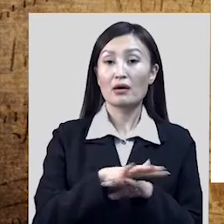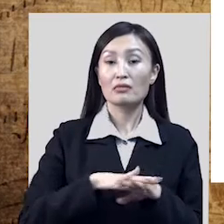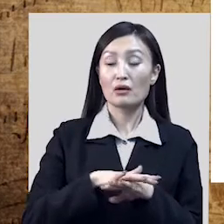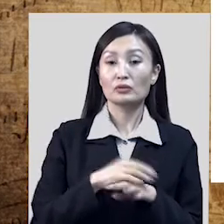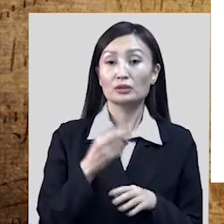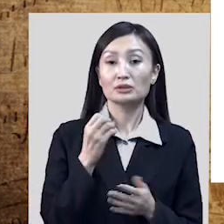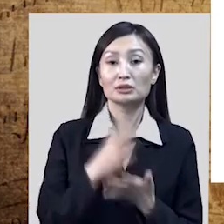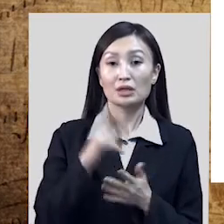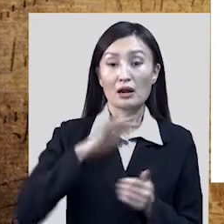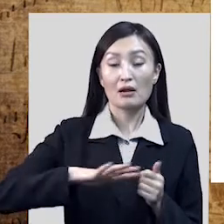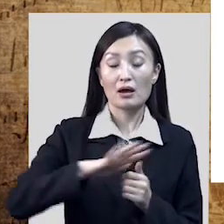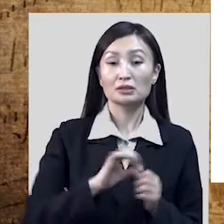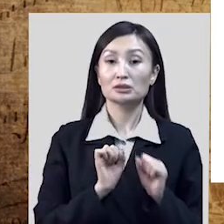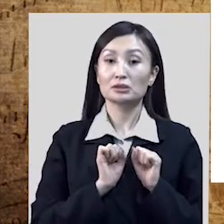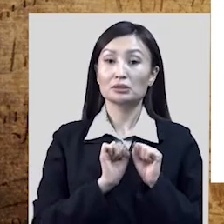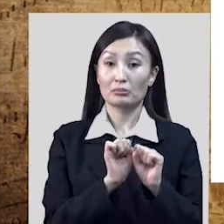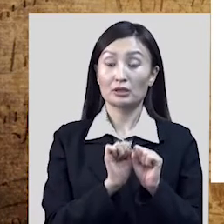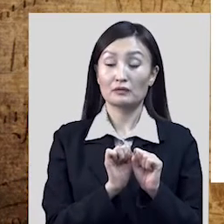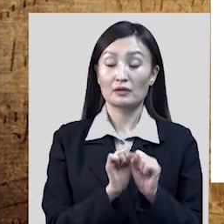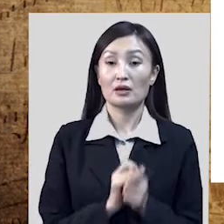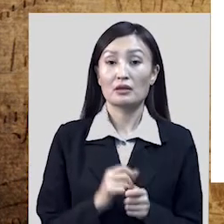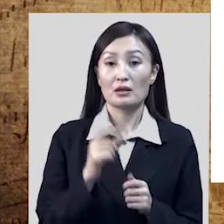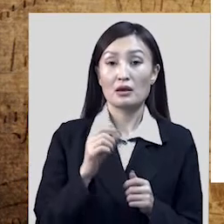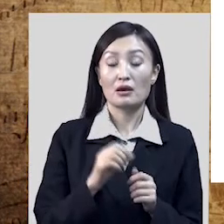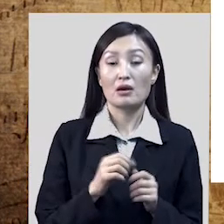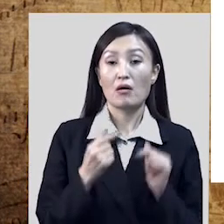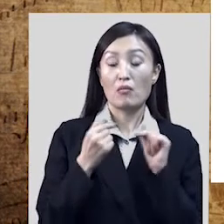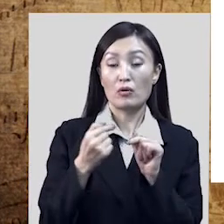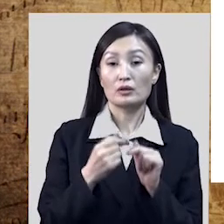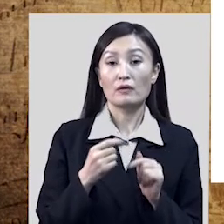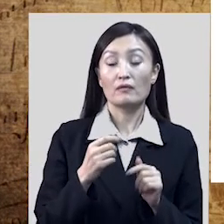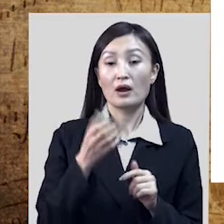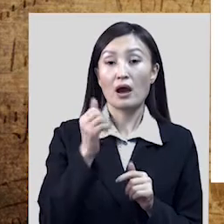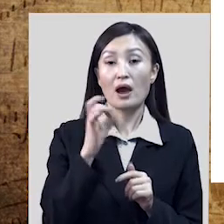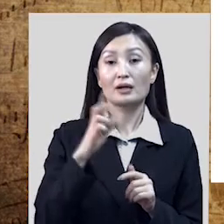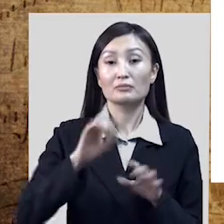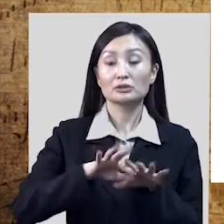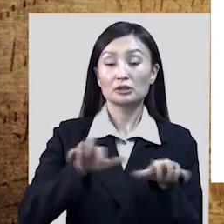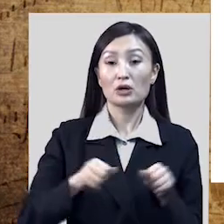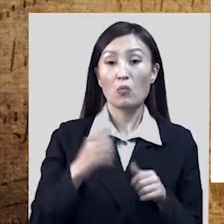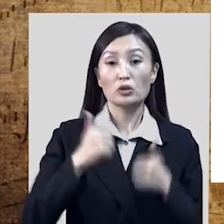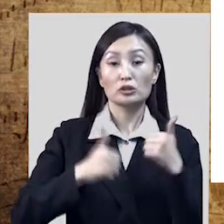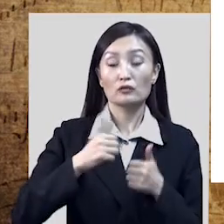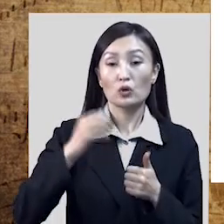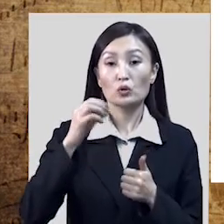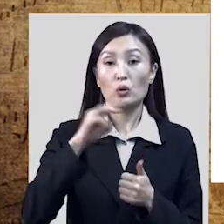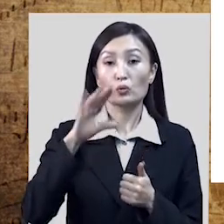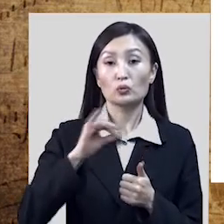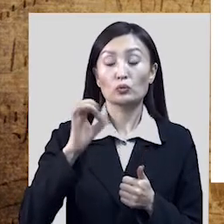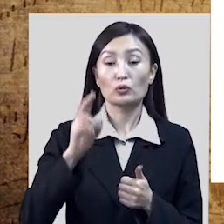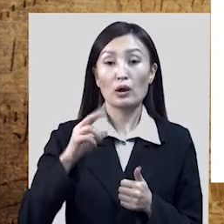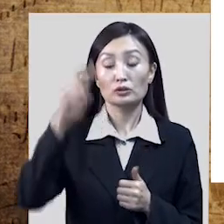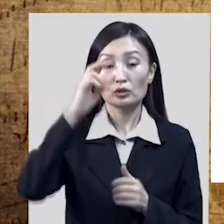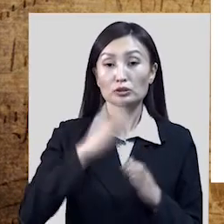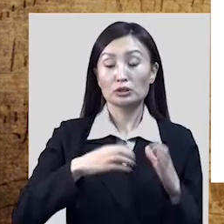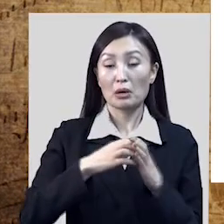азии оказывали сильное сопротивление араб сами захватчикам второе по сравнению с тёрками государственный аппарат арапов